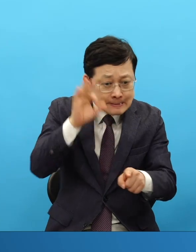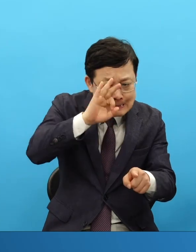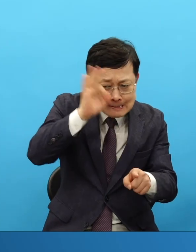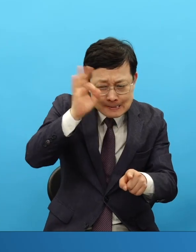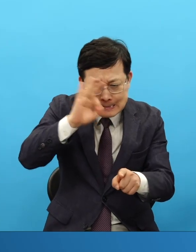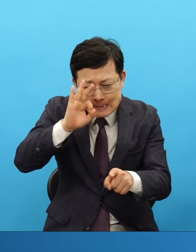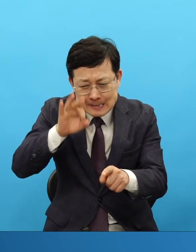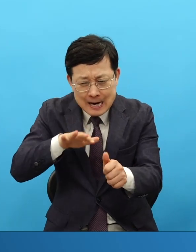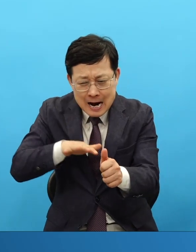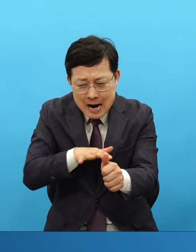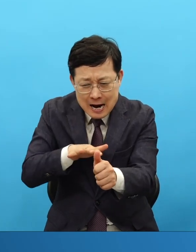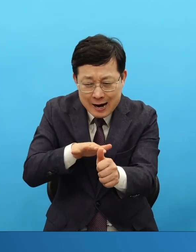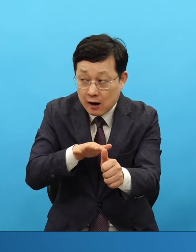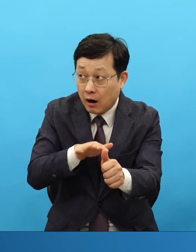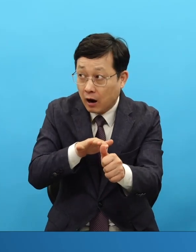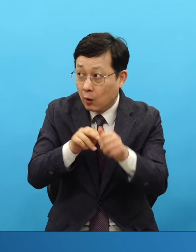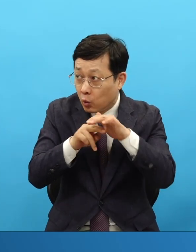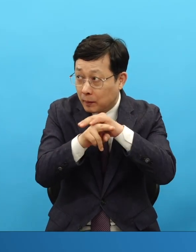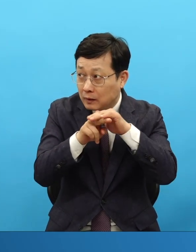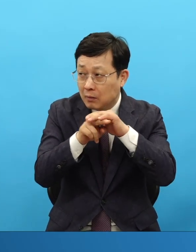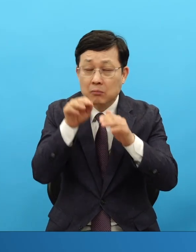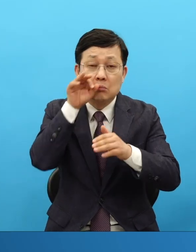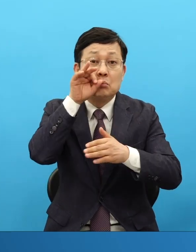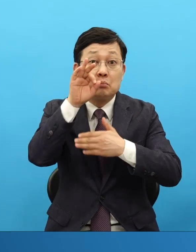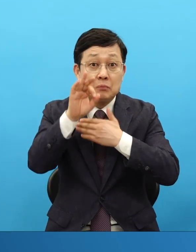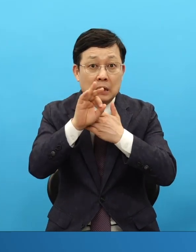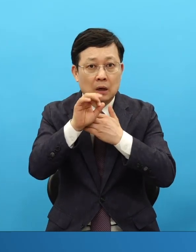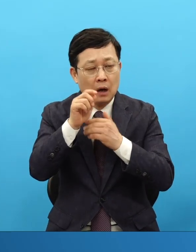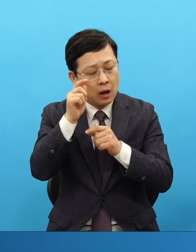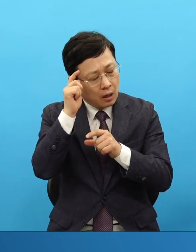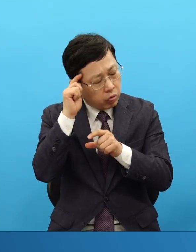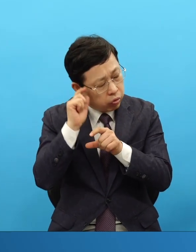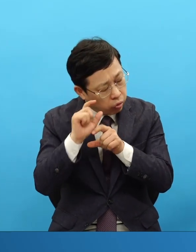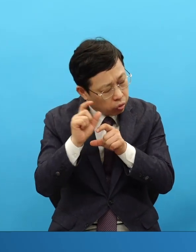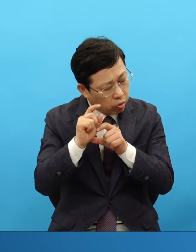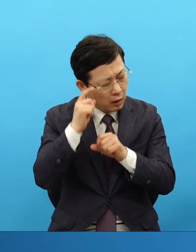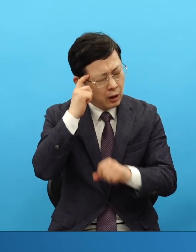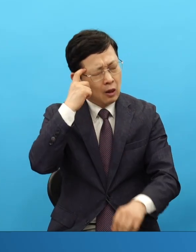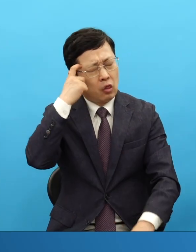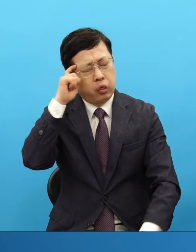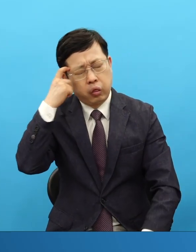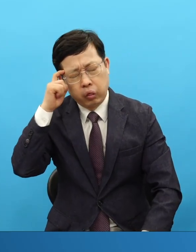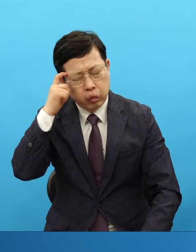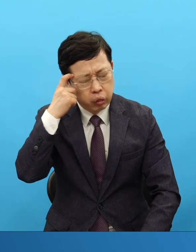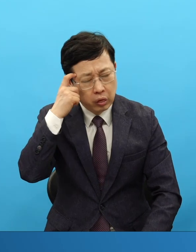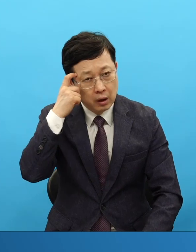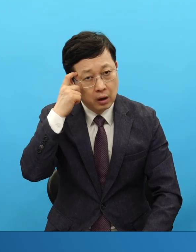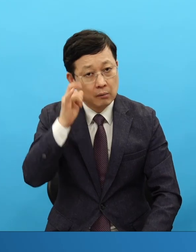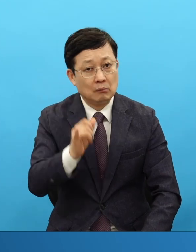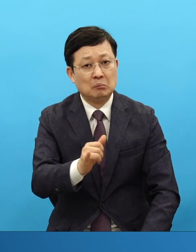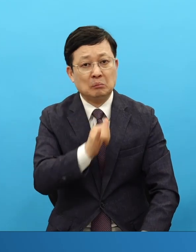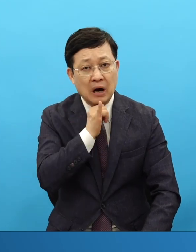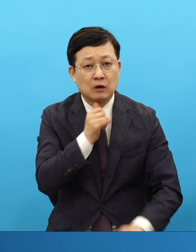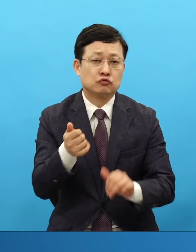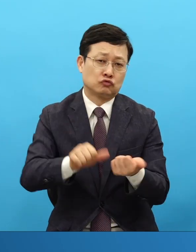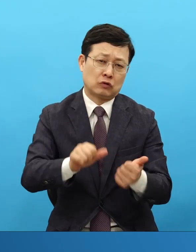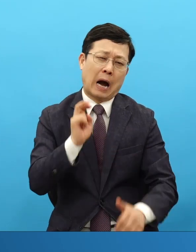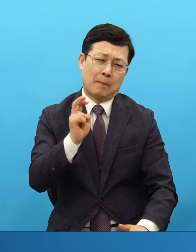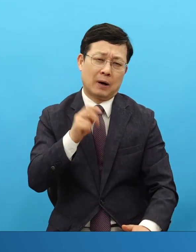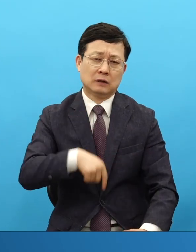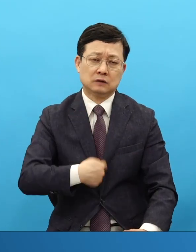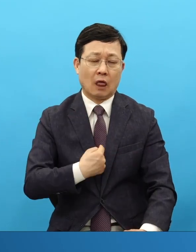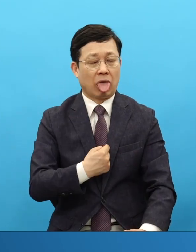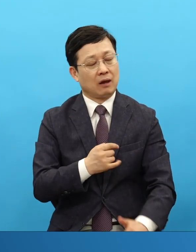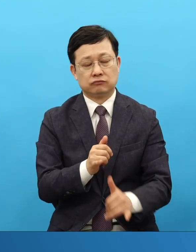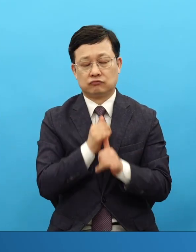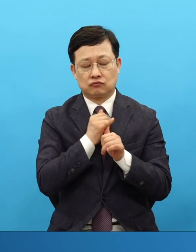David. 만약에 다윗이 깊은 생각을 했더라면 죽습니다. If David really thought about the situation, he should have died. 혼란이 와 스스로 죽어요. He would